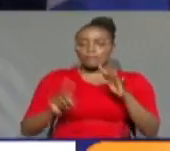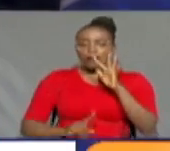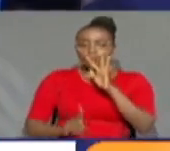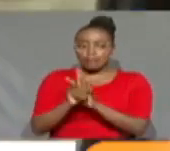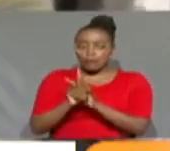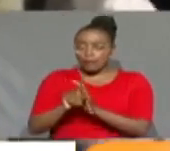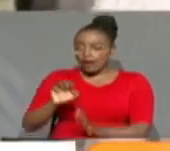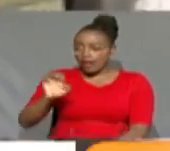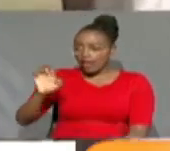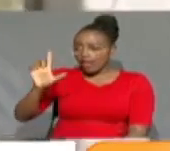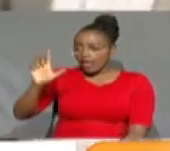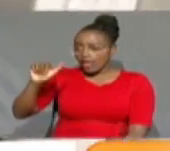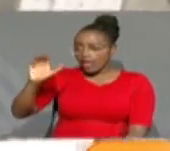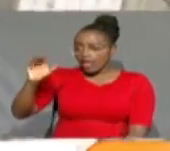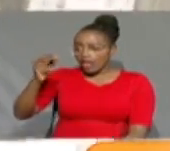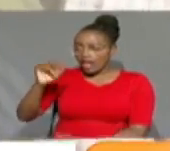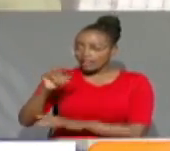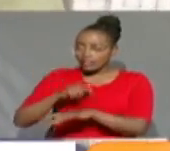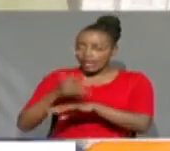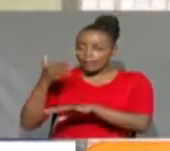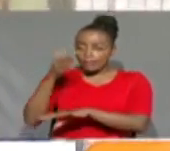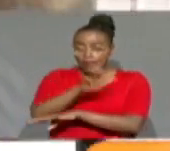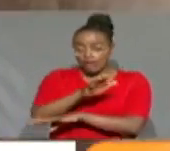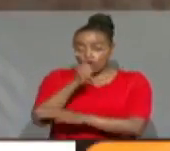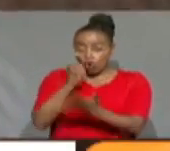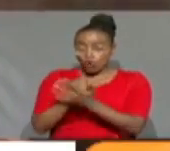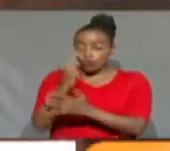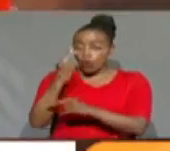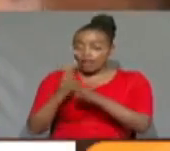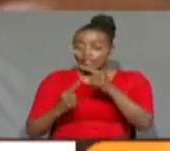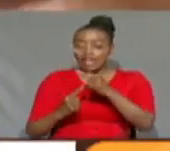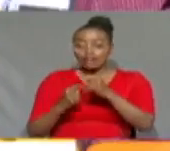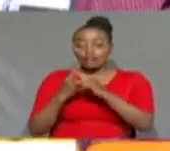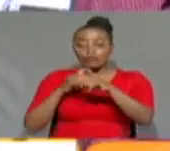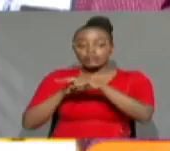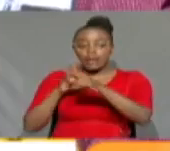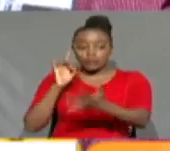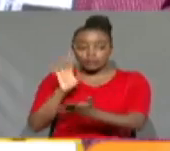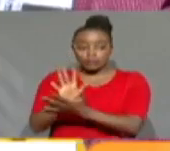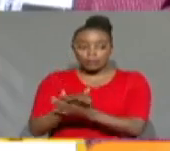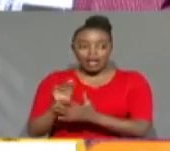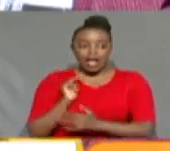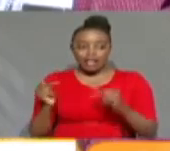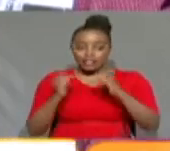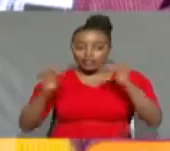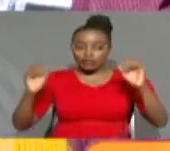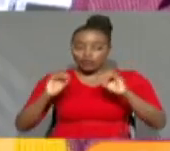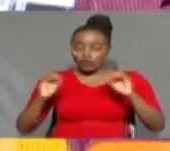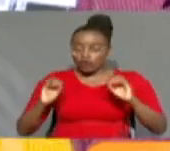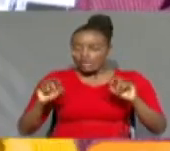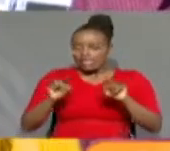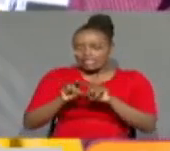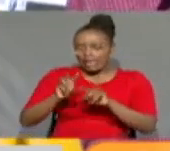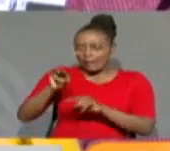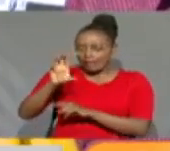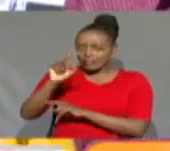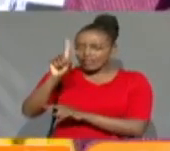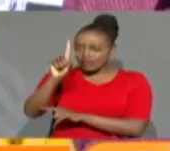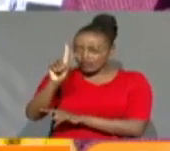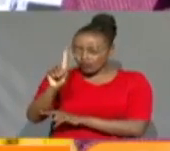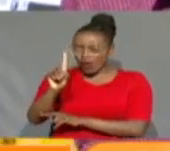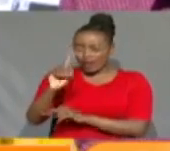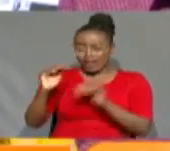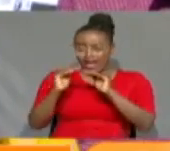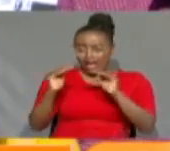kuibuka Beatrice Elachi aliporejea ofisini mwaka mmoja baada ya kutimuliwa. We are not enemies, we are still lawmakers in the same house, but for